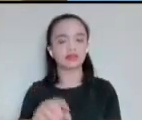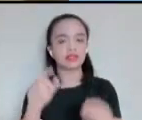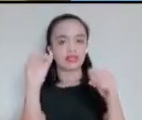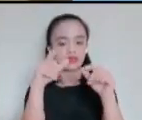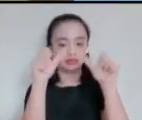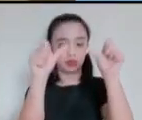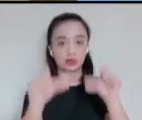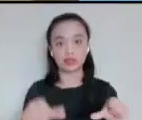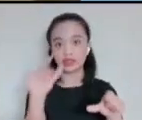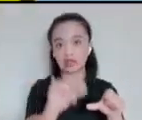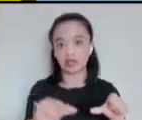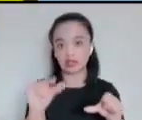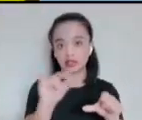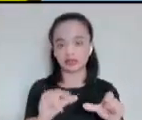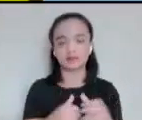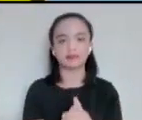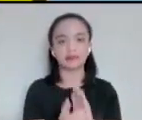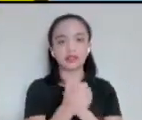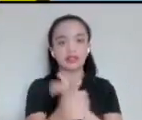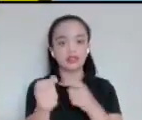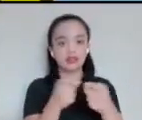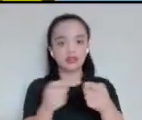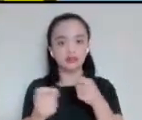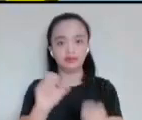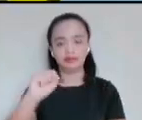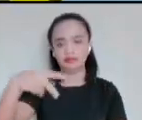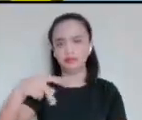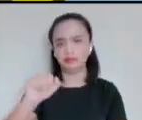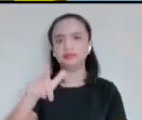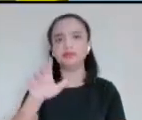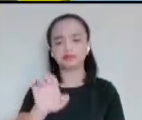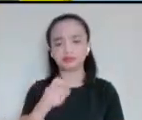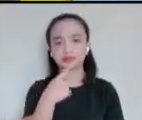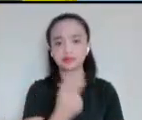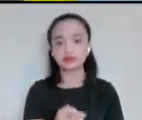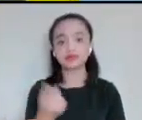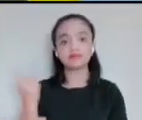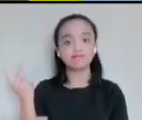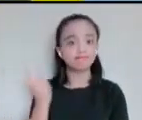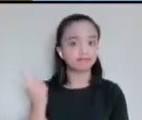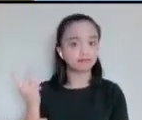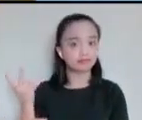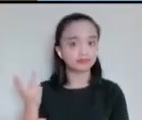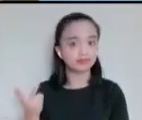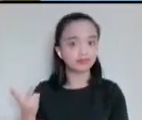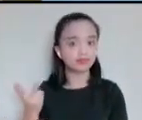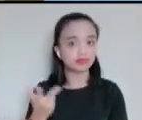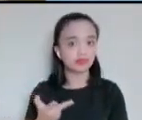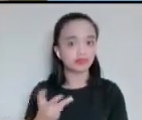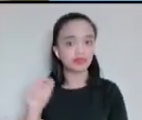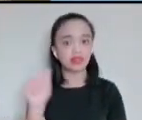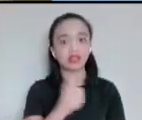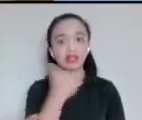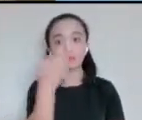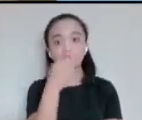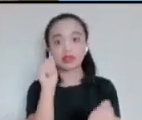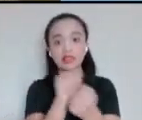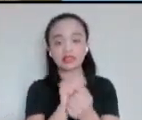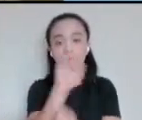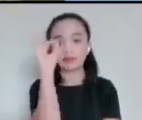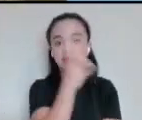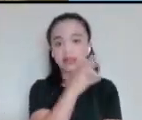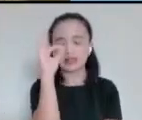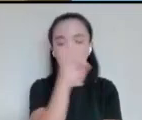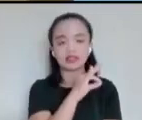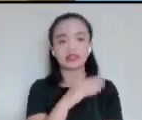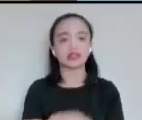talent management at Sparkle at sinabing safe sina Rayver, Julian, Bubay at ang iba pa nilang kasamang Pinoy sa kabila ng